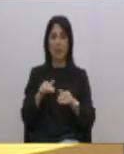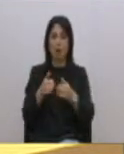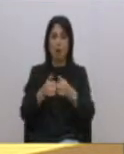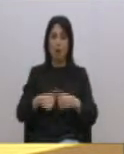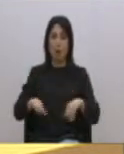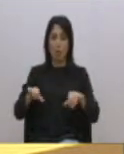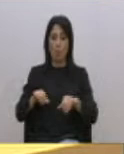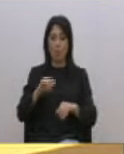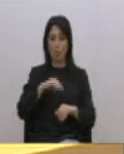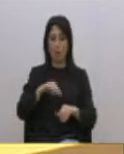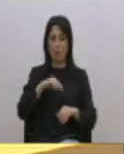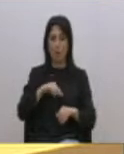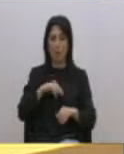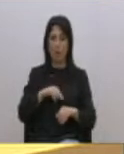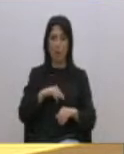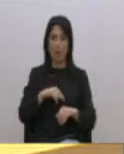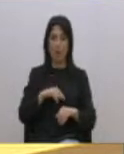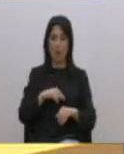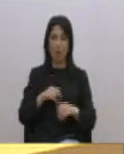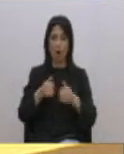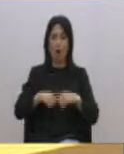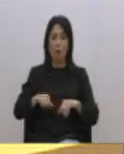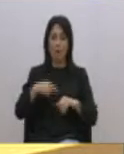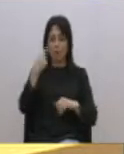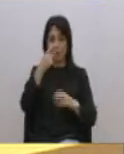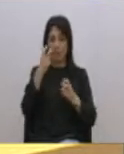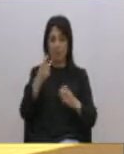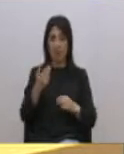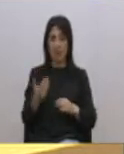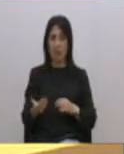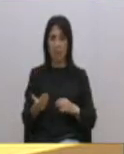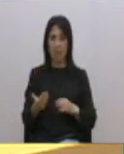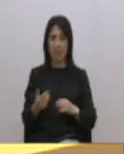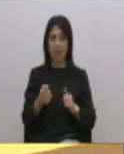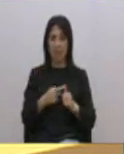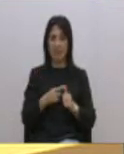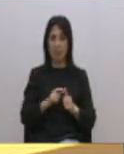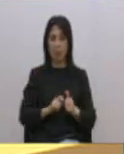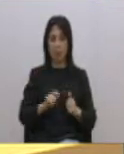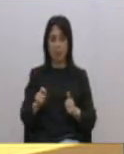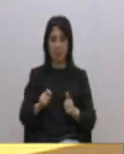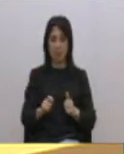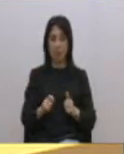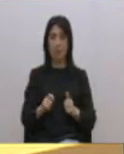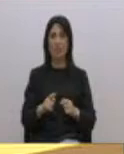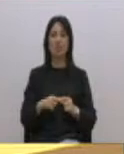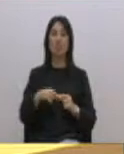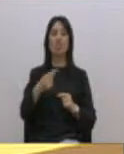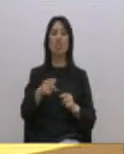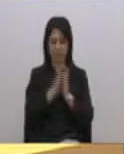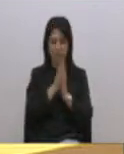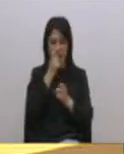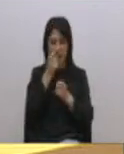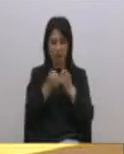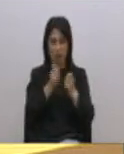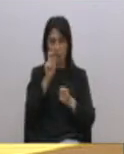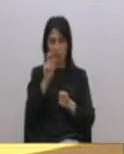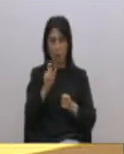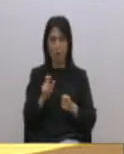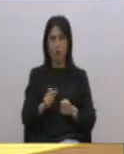კომისიური ხასიათით, კომისიური სახით ამ სტატუსის მინიჭების, შემდეგ მონიტორინგის და